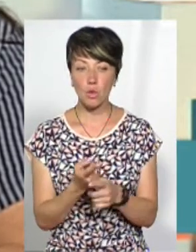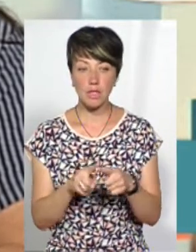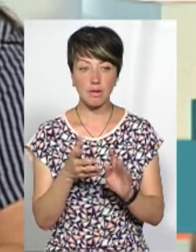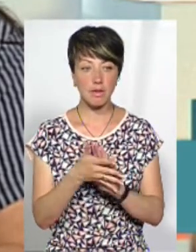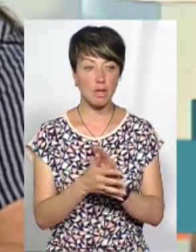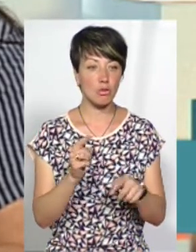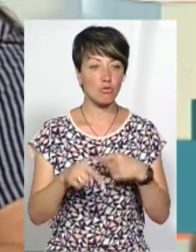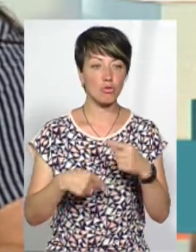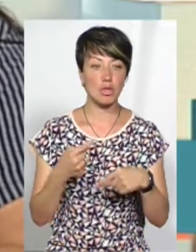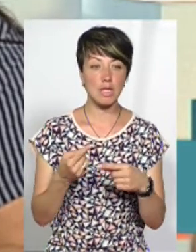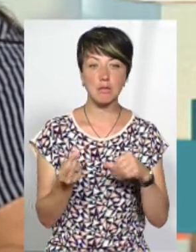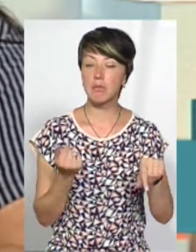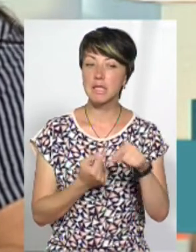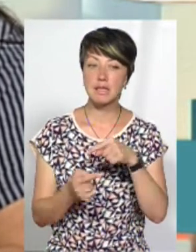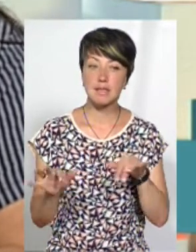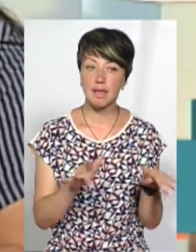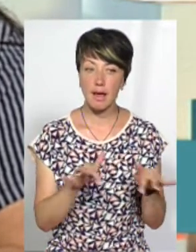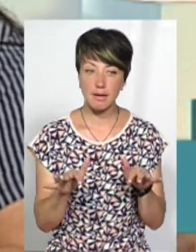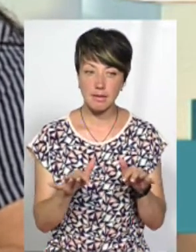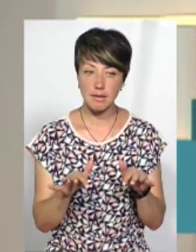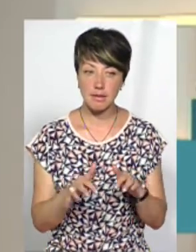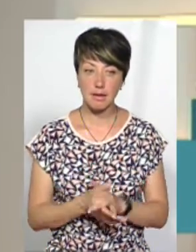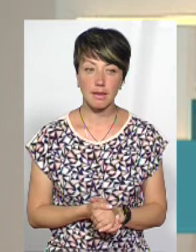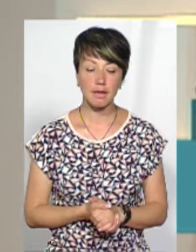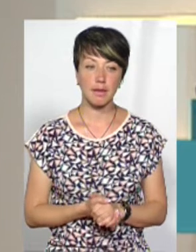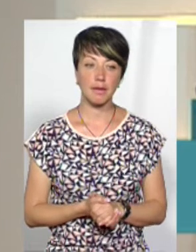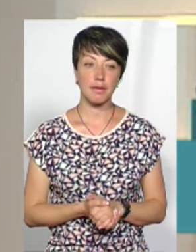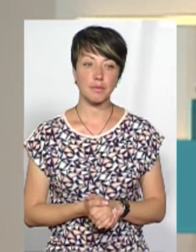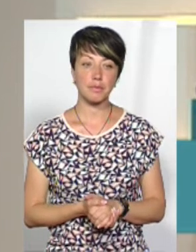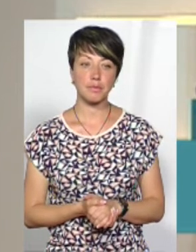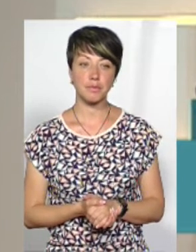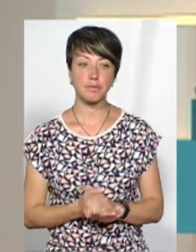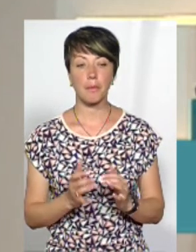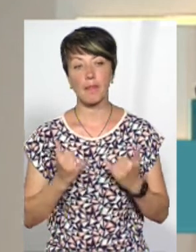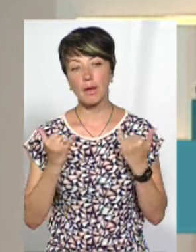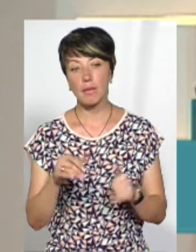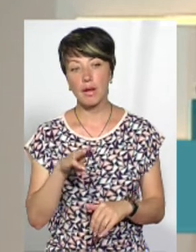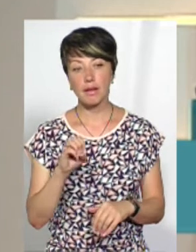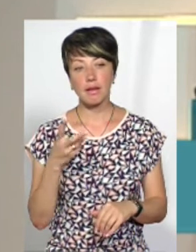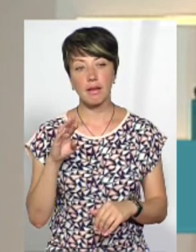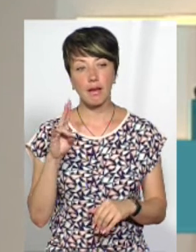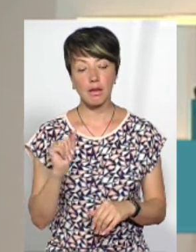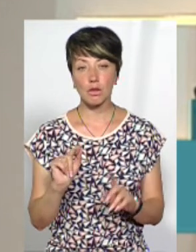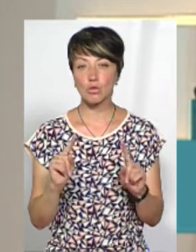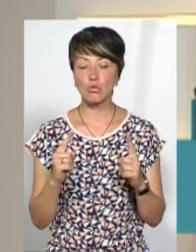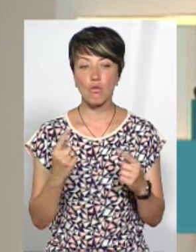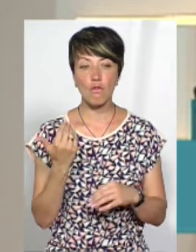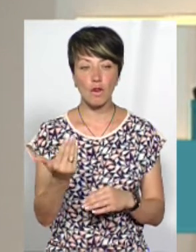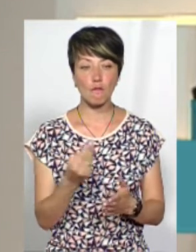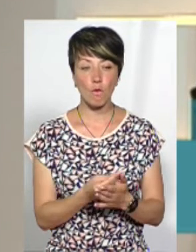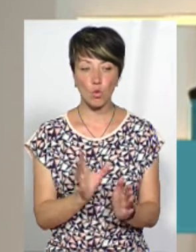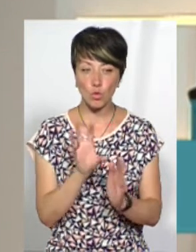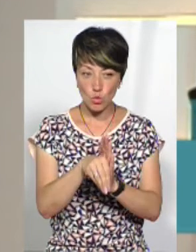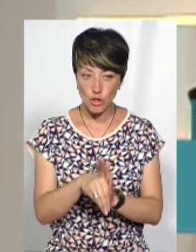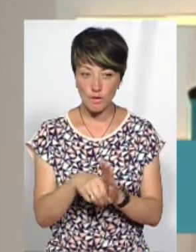через от, бізнес-діяльність. От. А, пані Тетяно, а чому ваш фонд